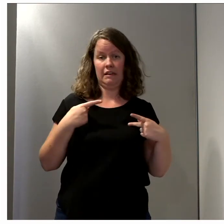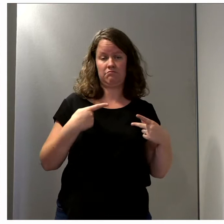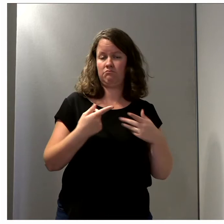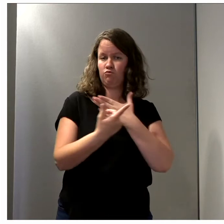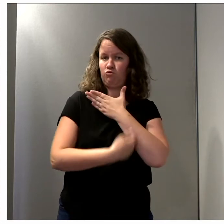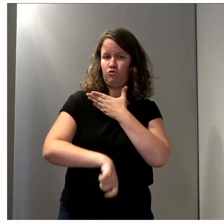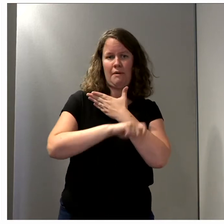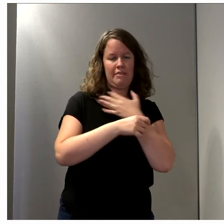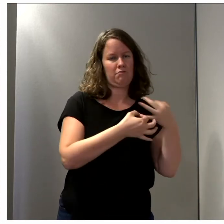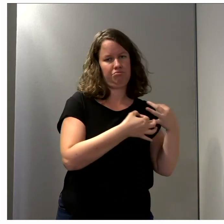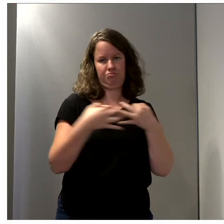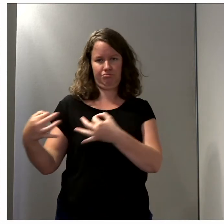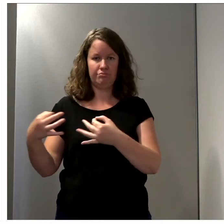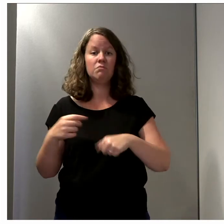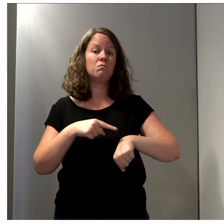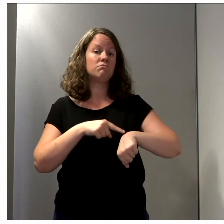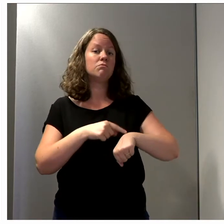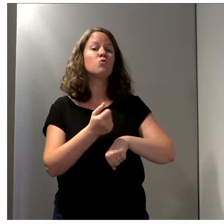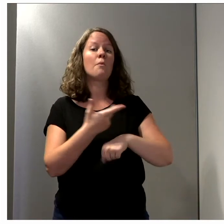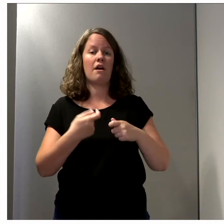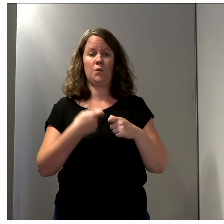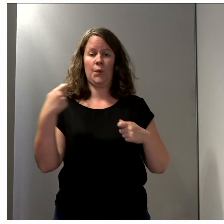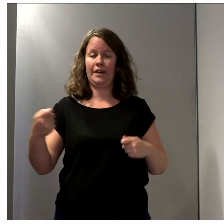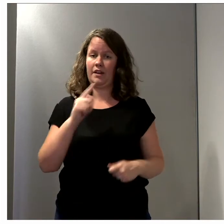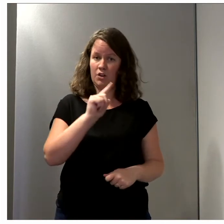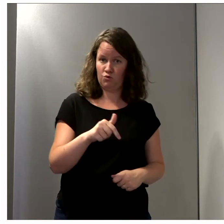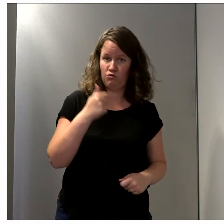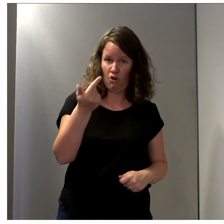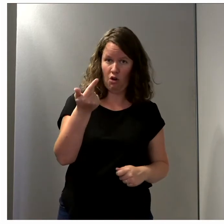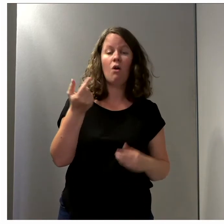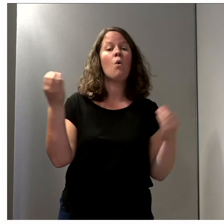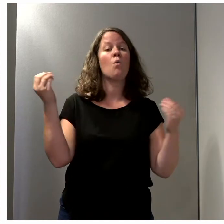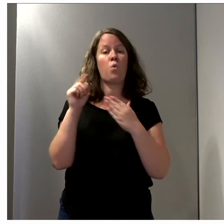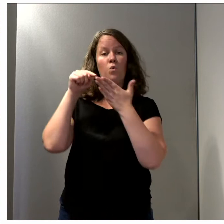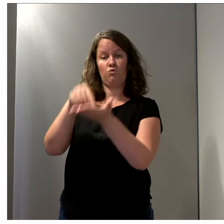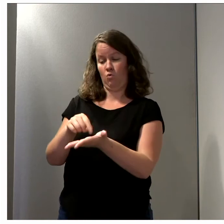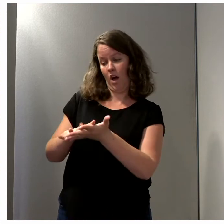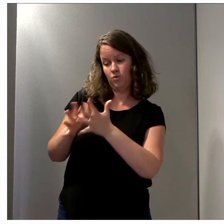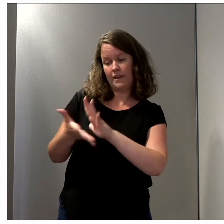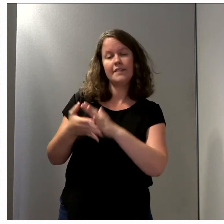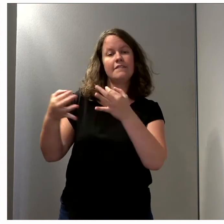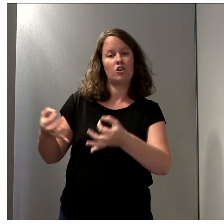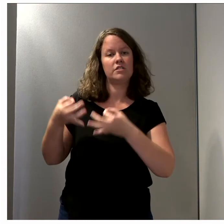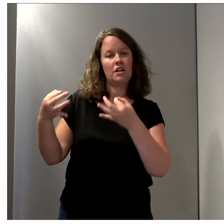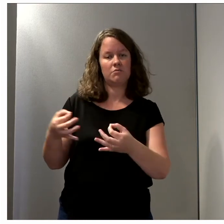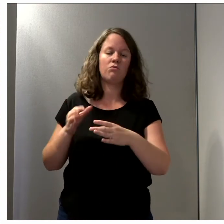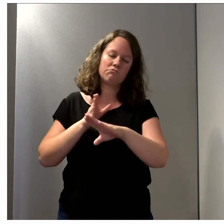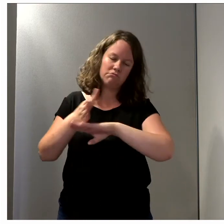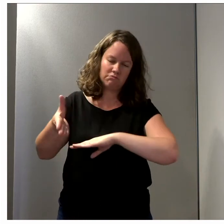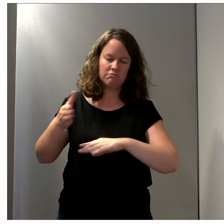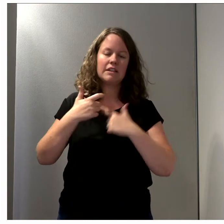de 2 heures, ils se passent dans des lieux associatifs ordinaires. Alors, il faut quand même qu'ils soient accessibles aux